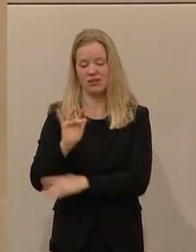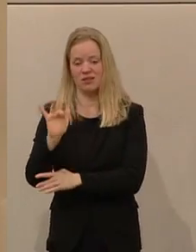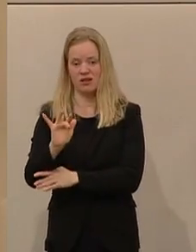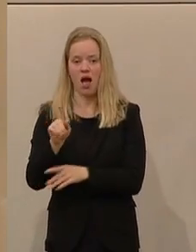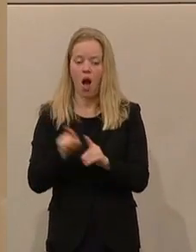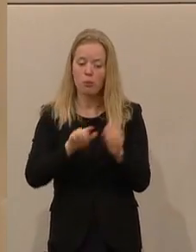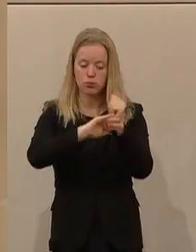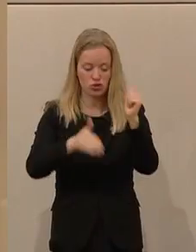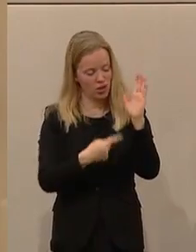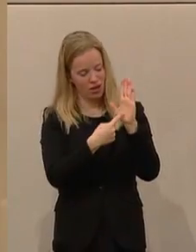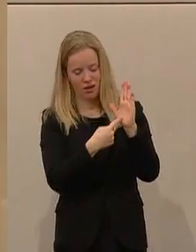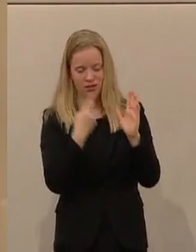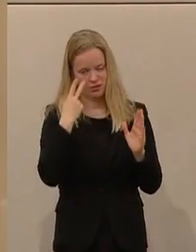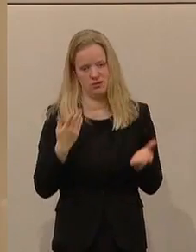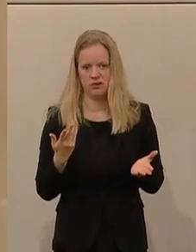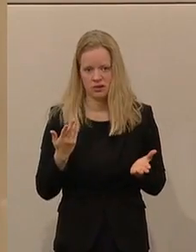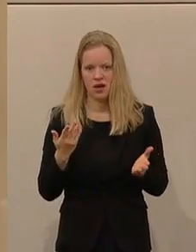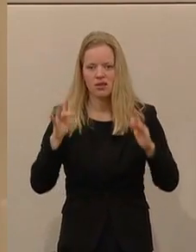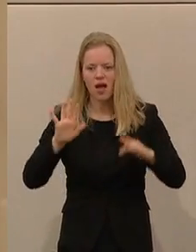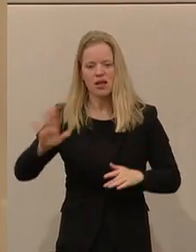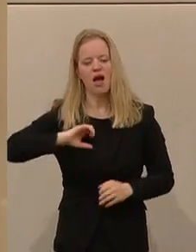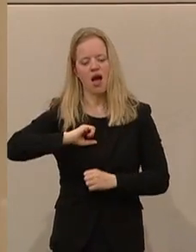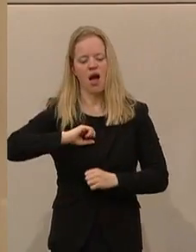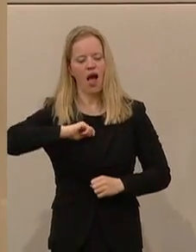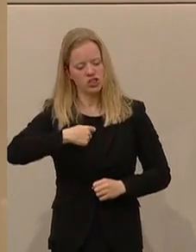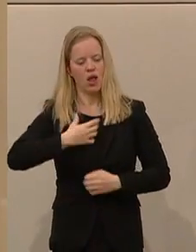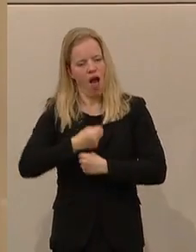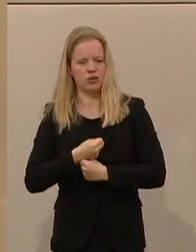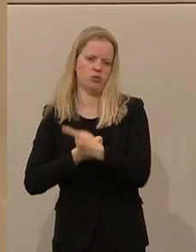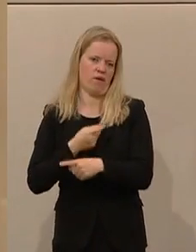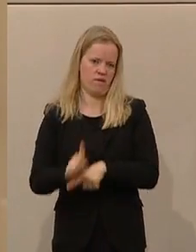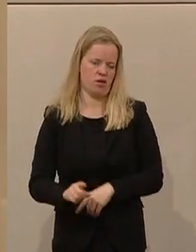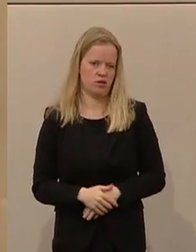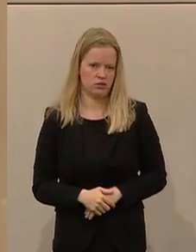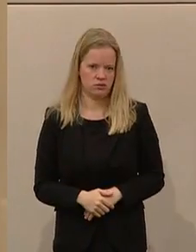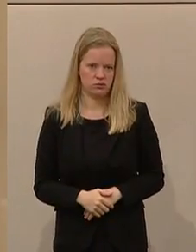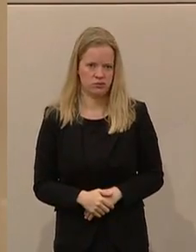ist ein Haltungsfehler, den Sie hier haben, meines Erachtens.